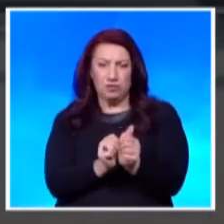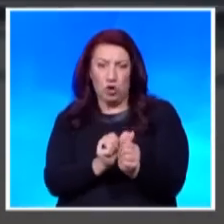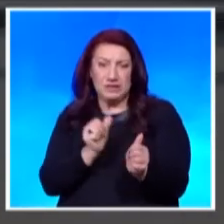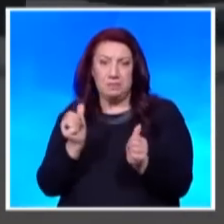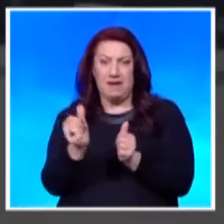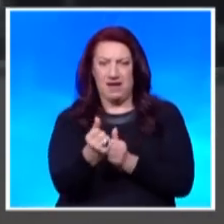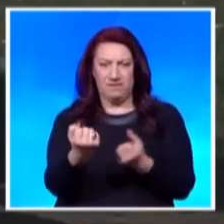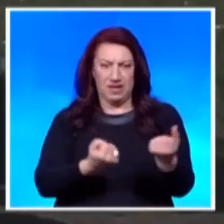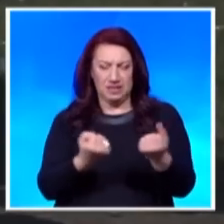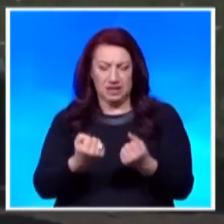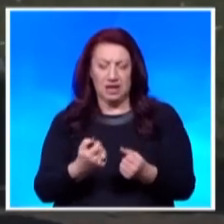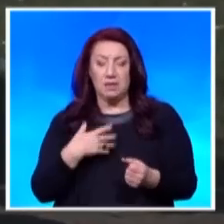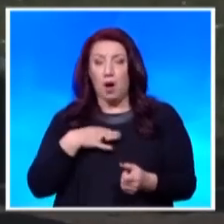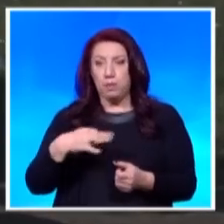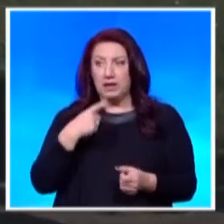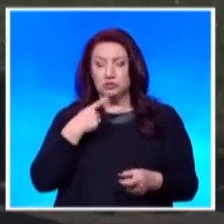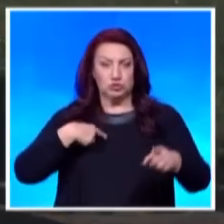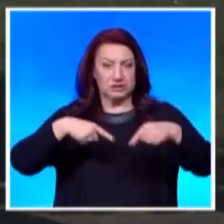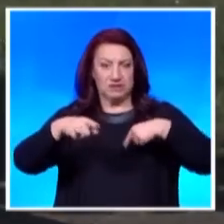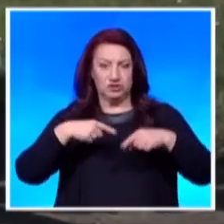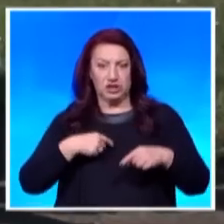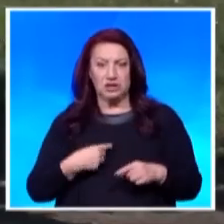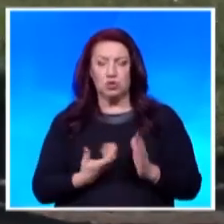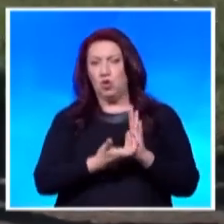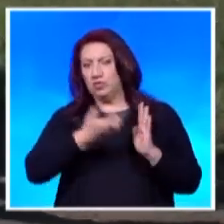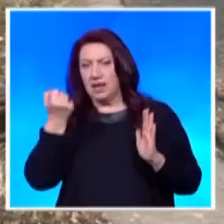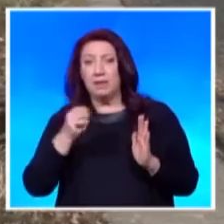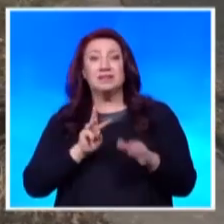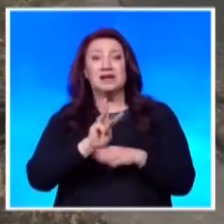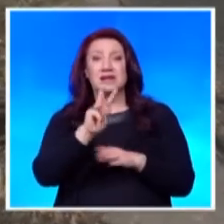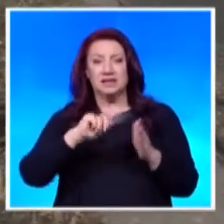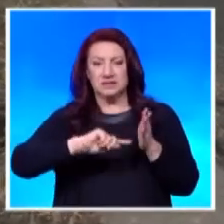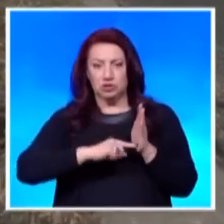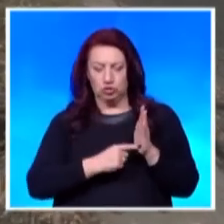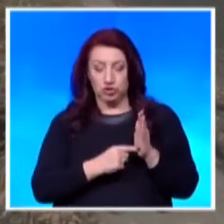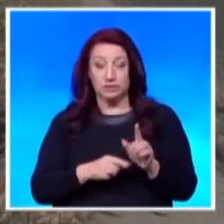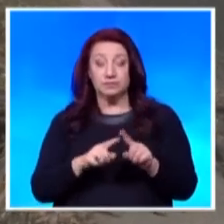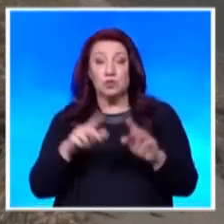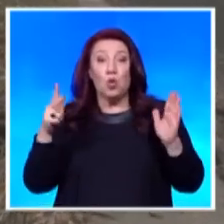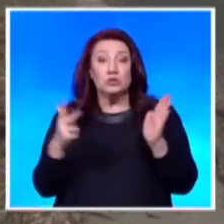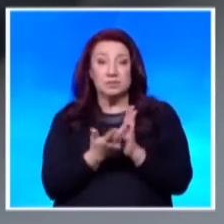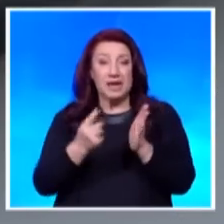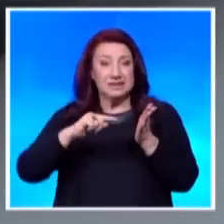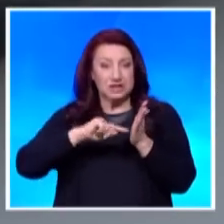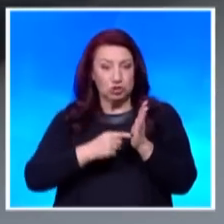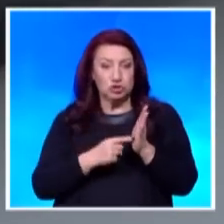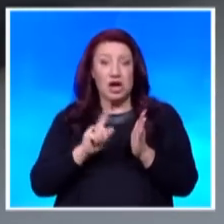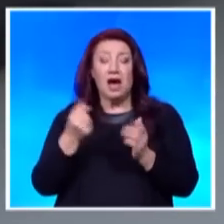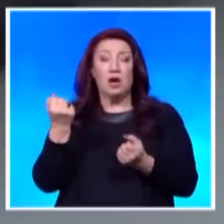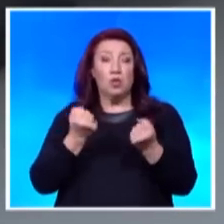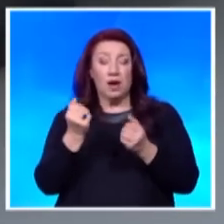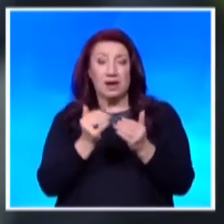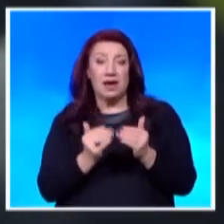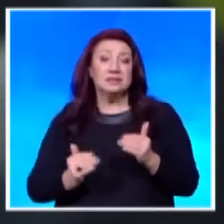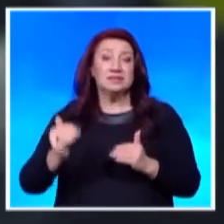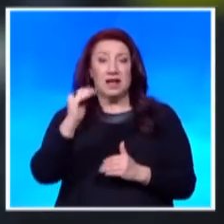непосредствена опасност за движението ще стопява още 13 точки. А 18 по-малко ще има шофьорът, ако кара с над 50